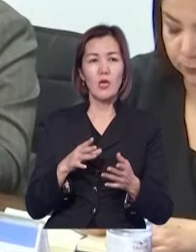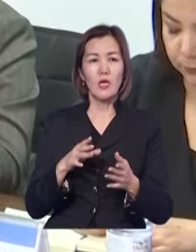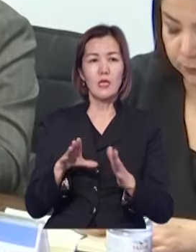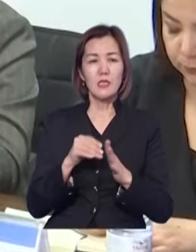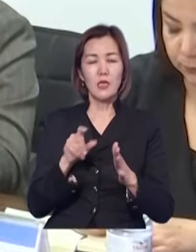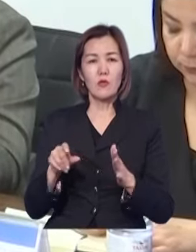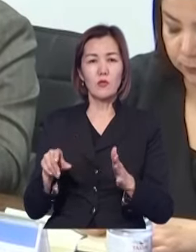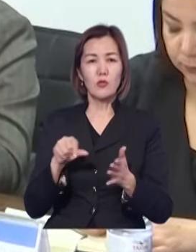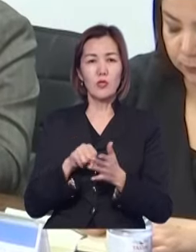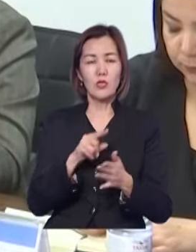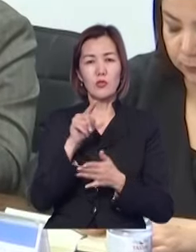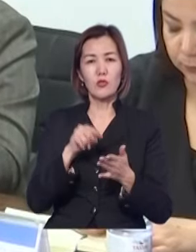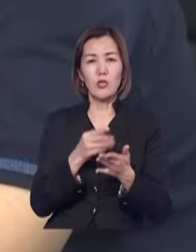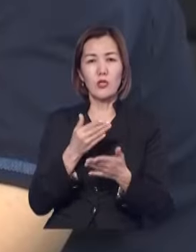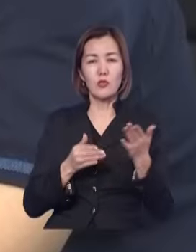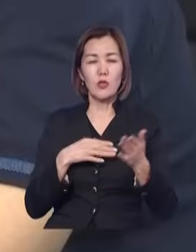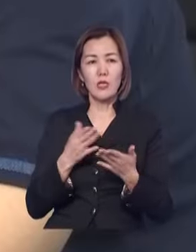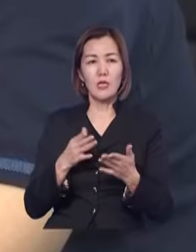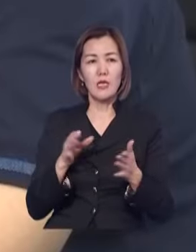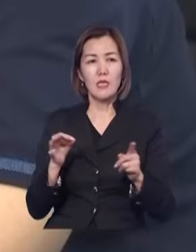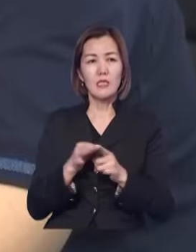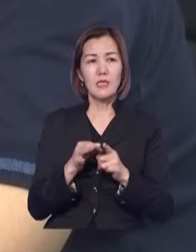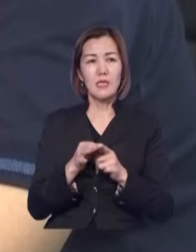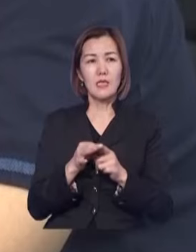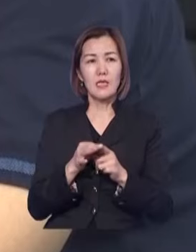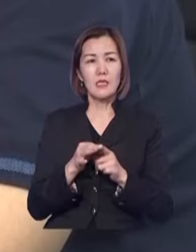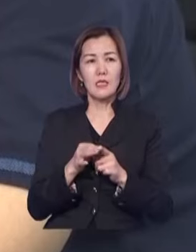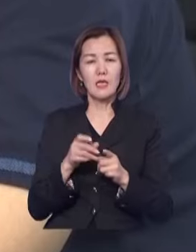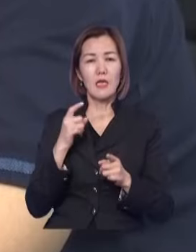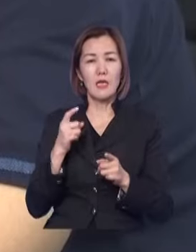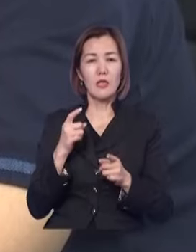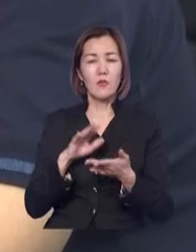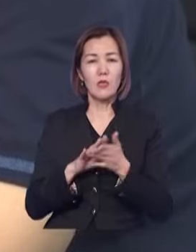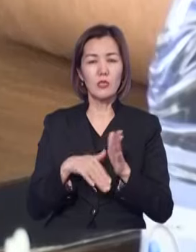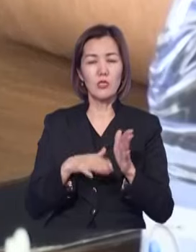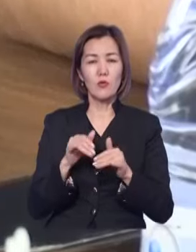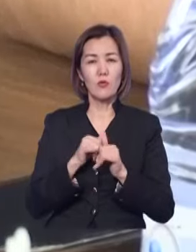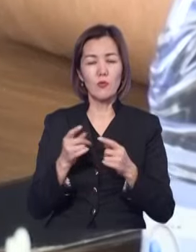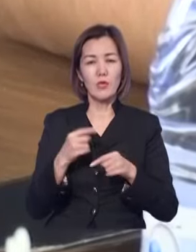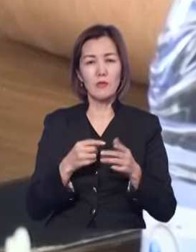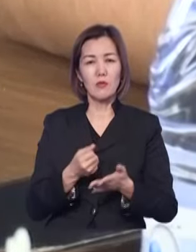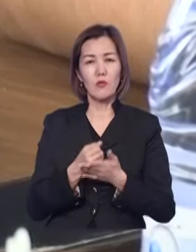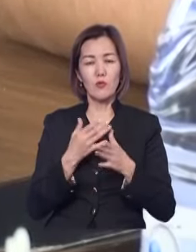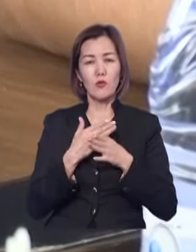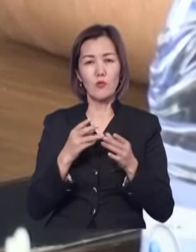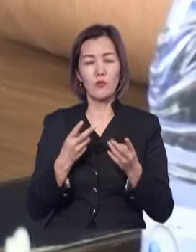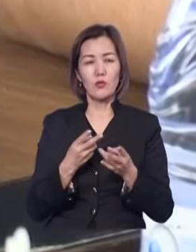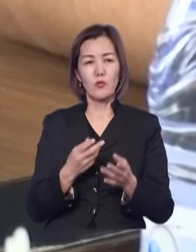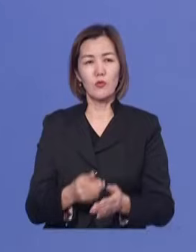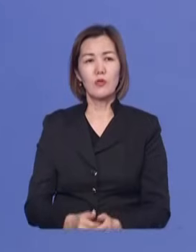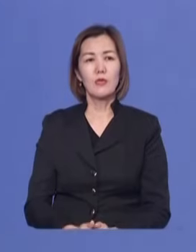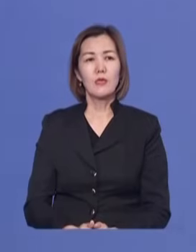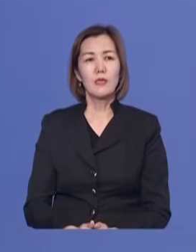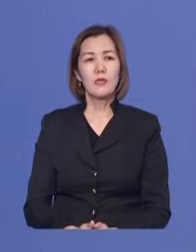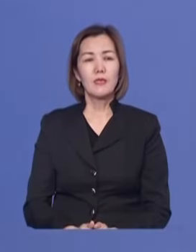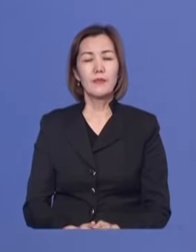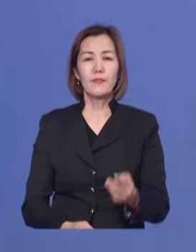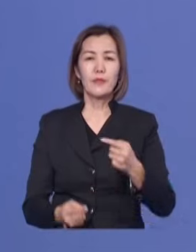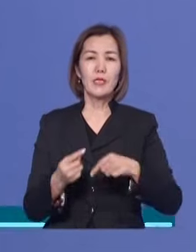қатысты бірқатар сұрақтар көтерілді. Мұндағы мақсат өңірдің экономикалық әлеуетін арттырып, кәсіпкерлерге қолдау көрсету.